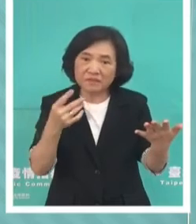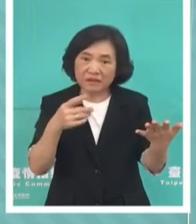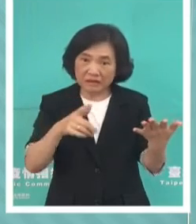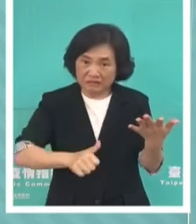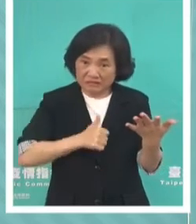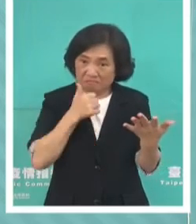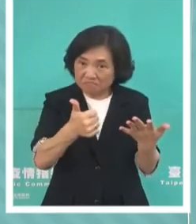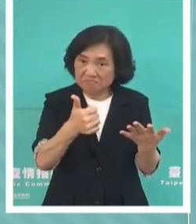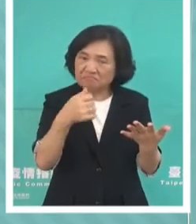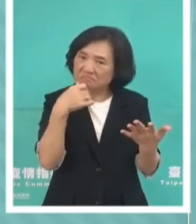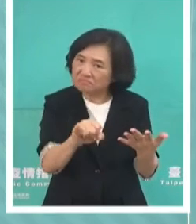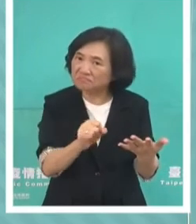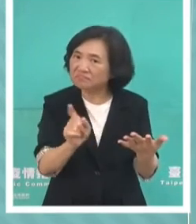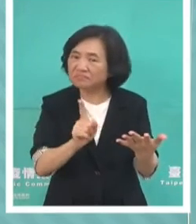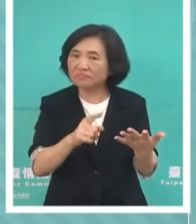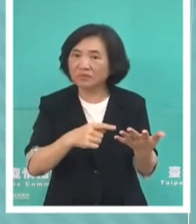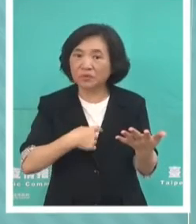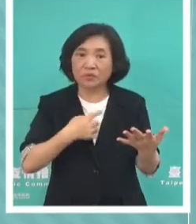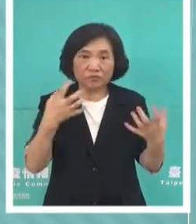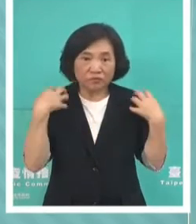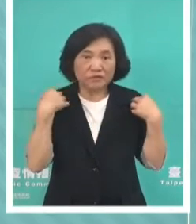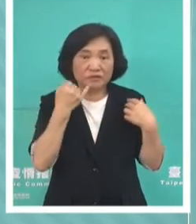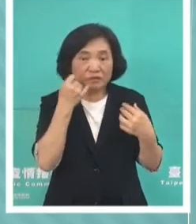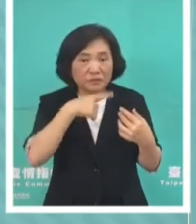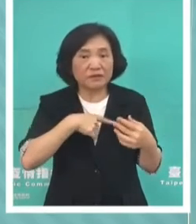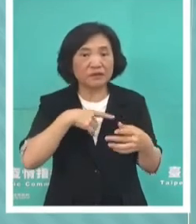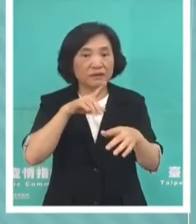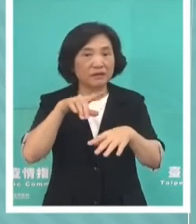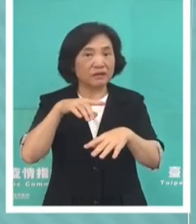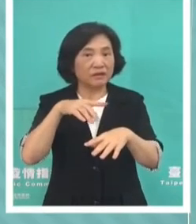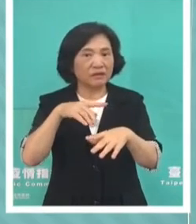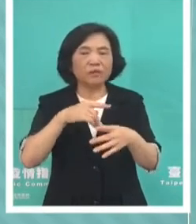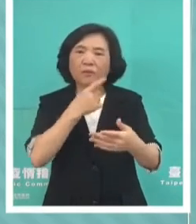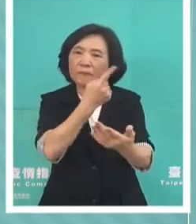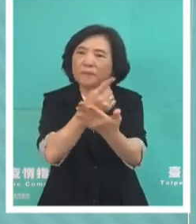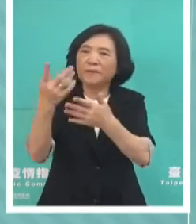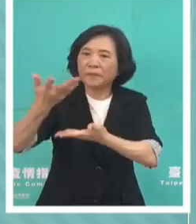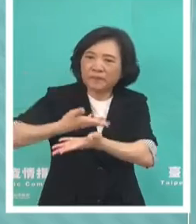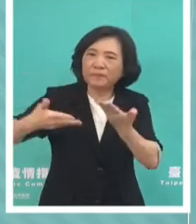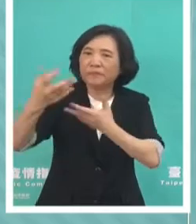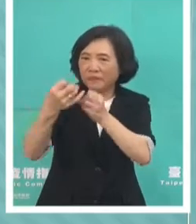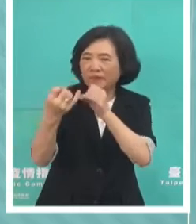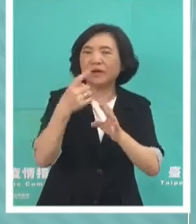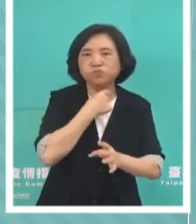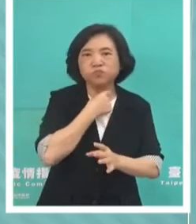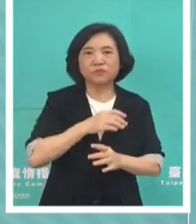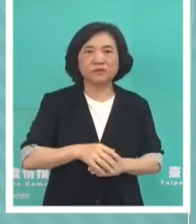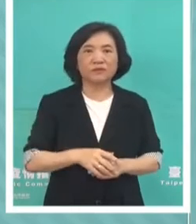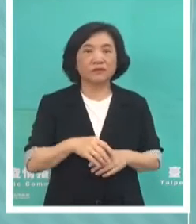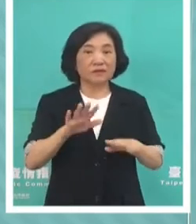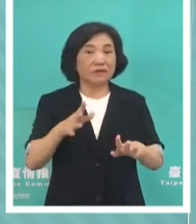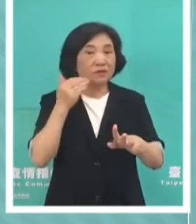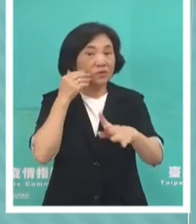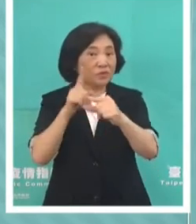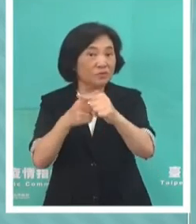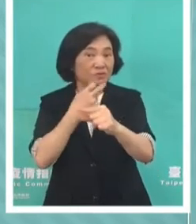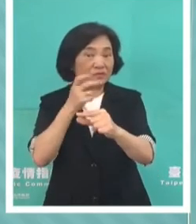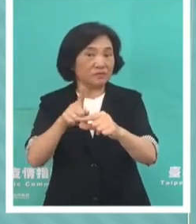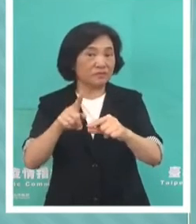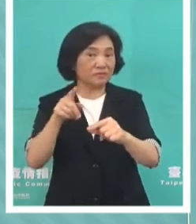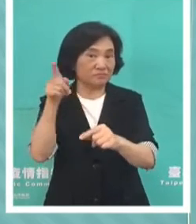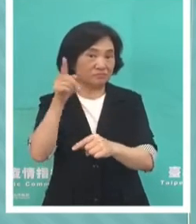不可行，或是我们有没有办法在时间内完成，就总是大家沟通嘛。所以如果今